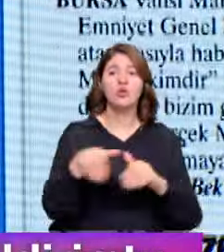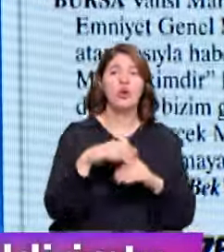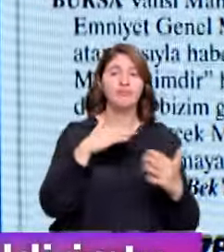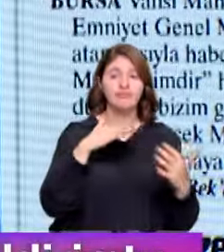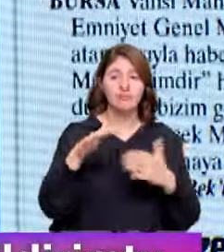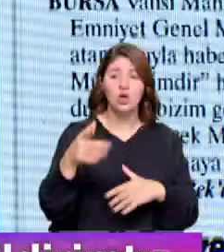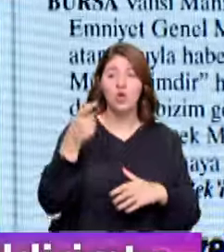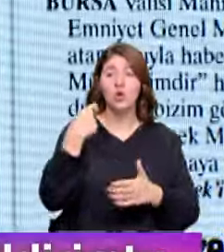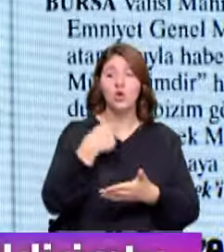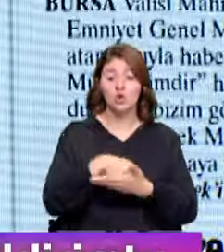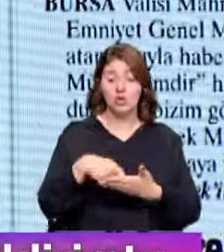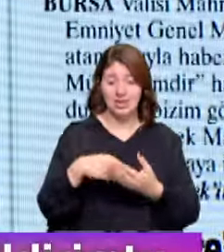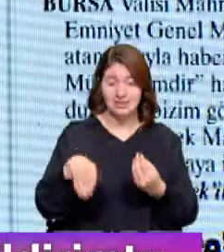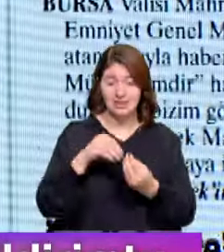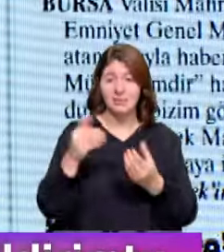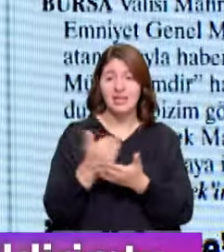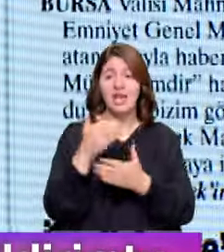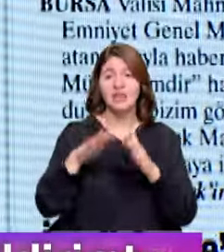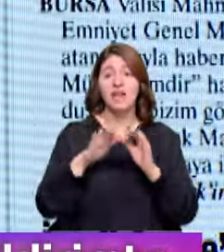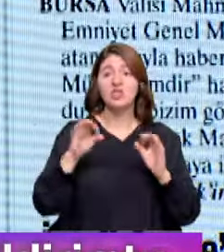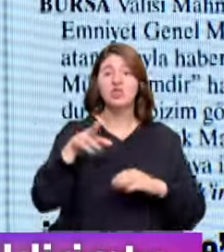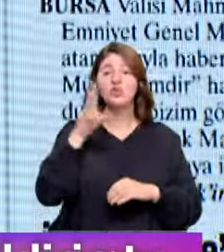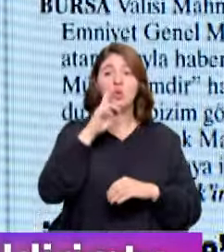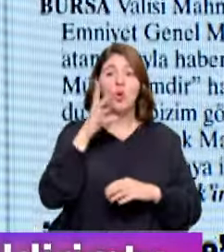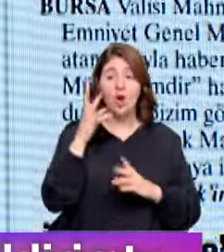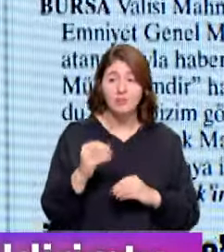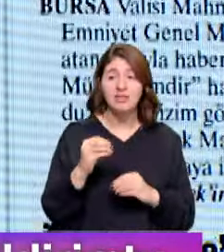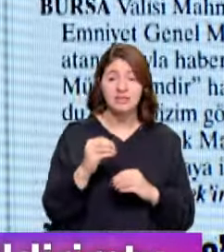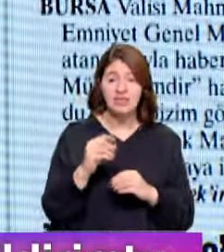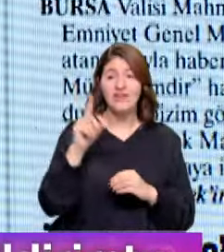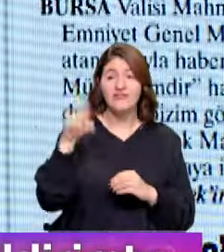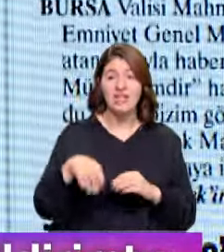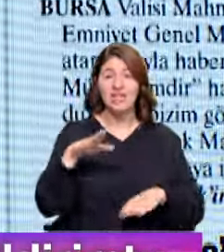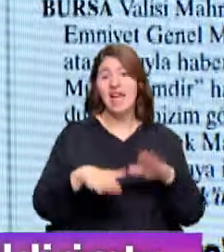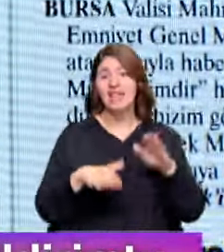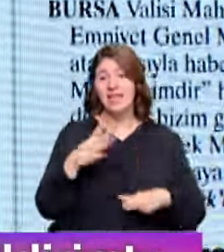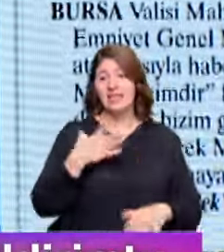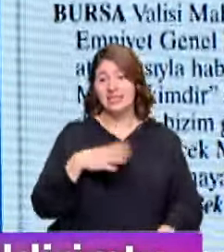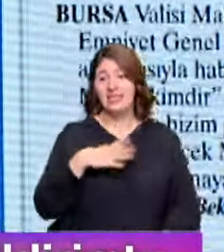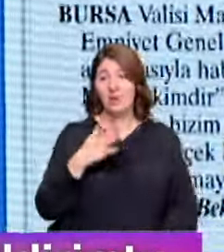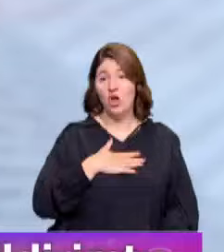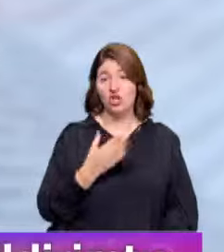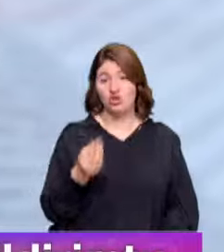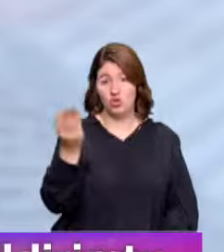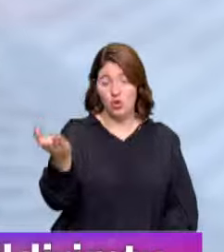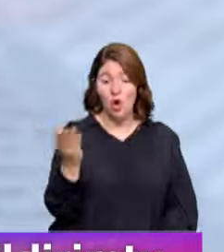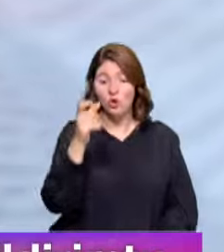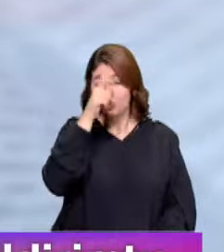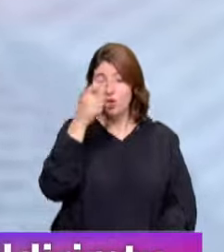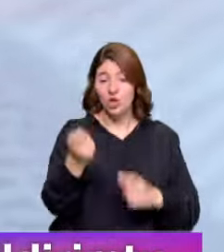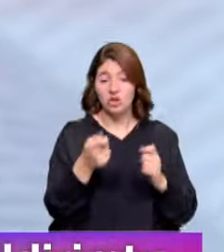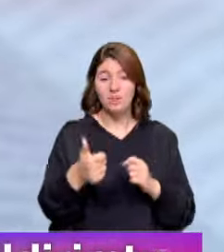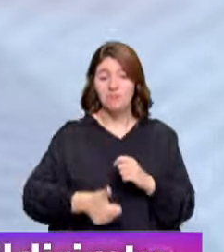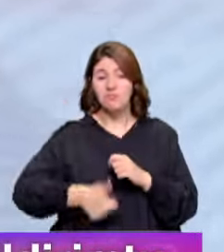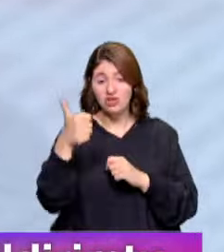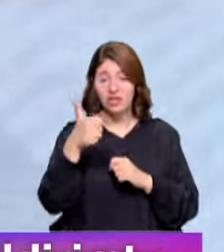sokaktaydı. Ücretlere zam, gelir adaletsizliğinin son bulması ve vergide adalet talebi öne çıkıyor. Türk İş